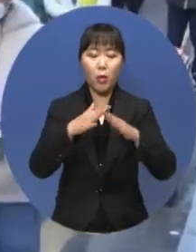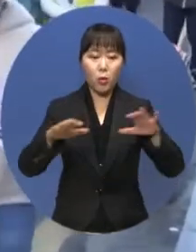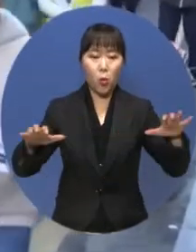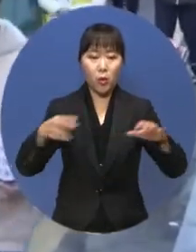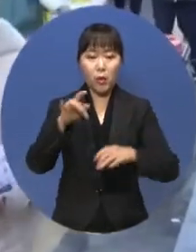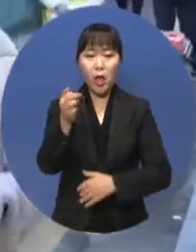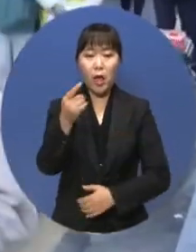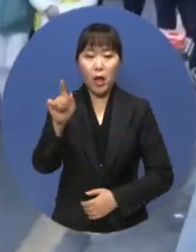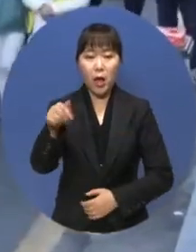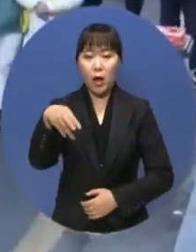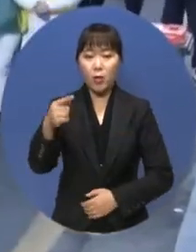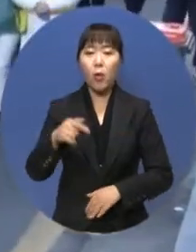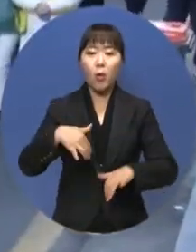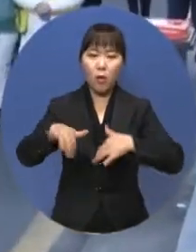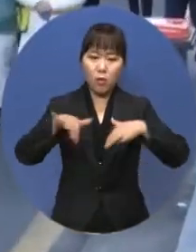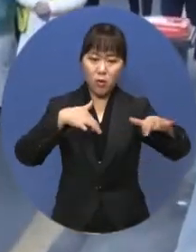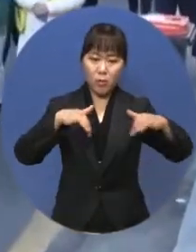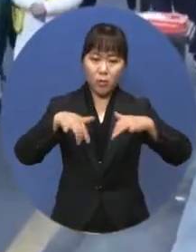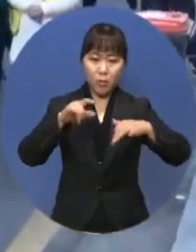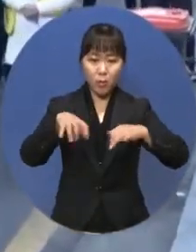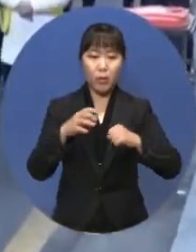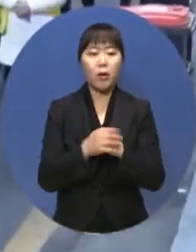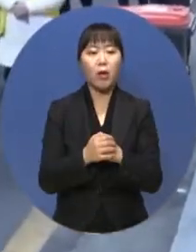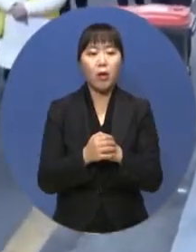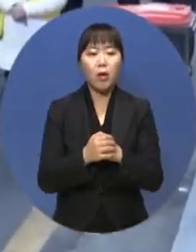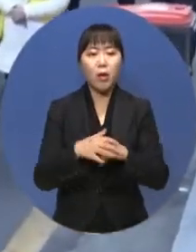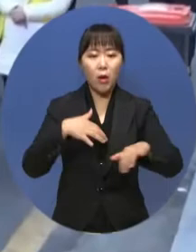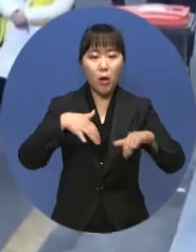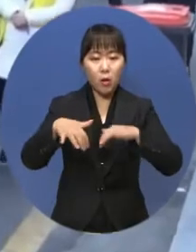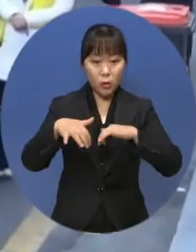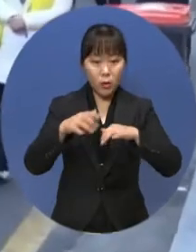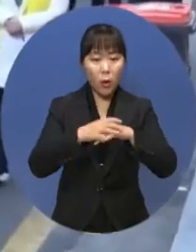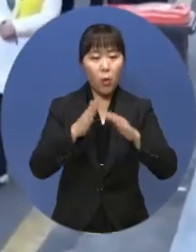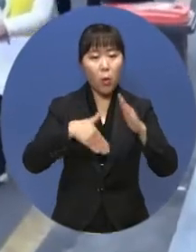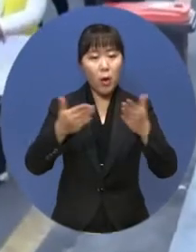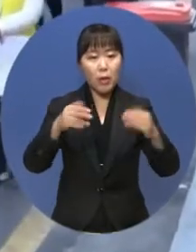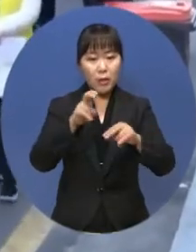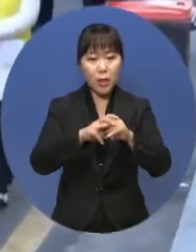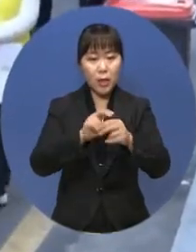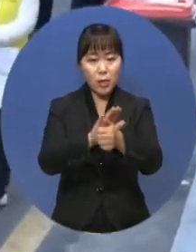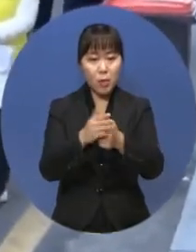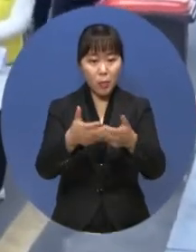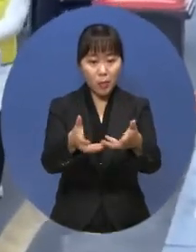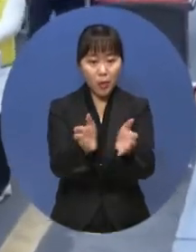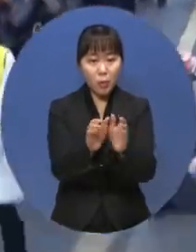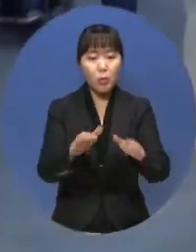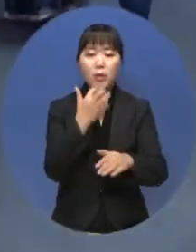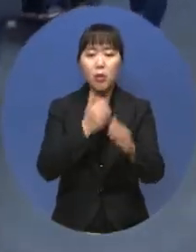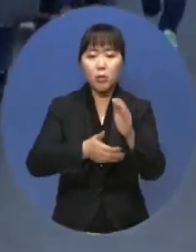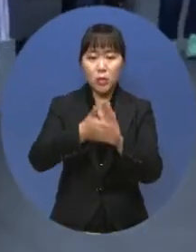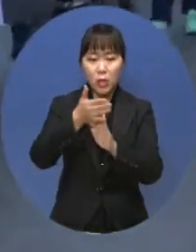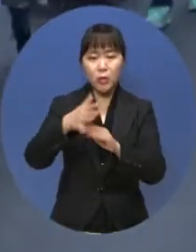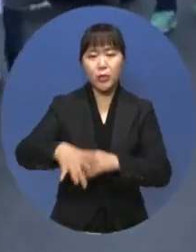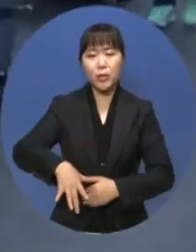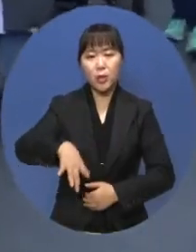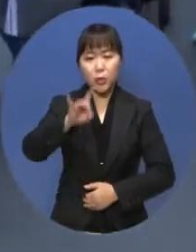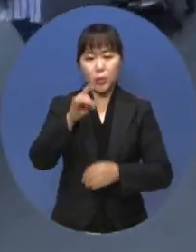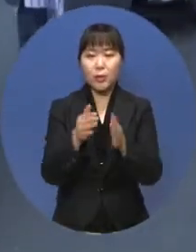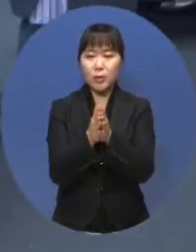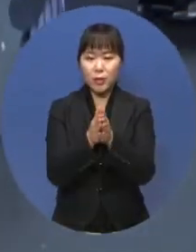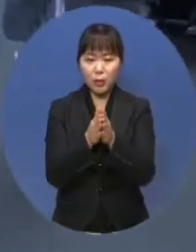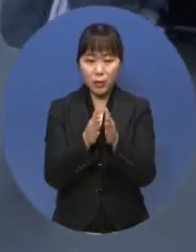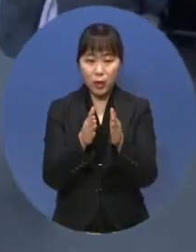거리입니다. 거리에 나선 서울형 권리중심 공공 일자리 협업단은 올해 서울시에서